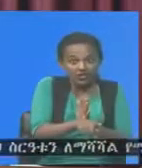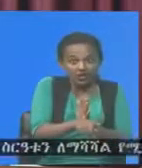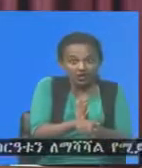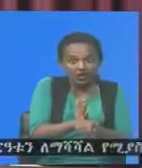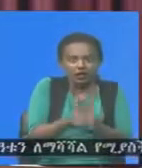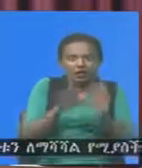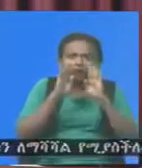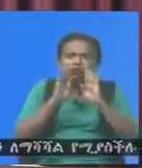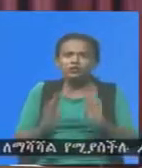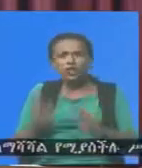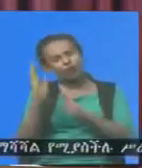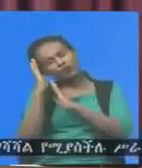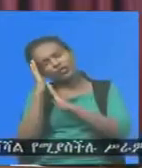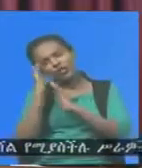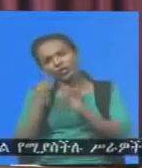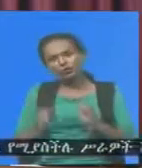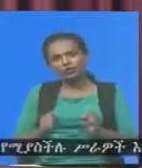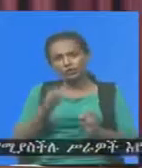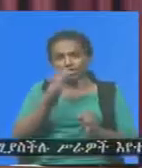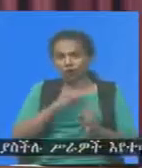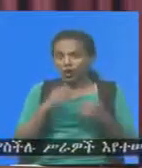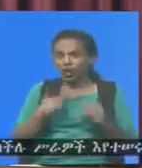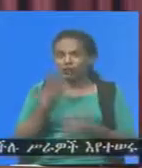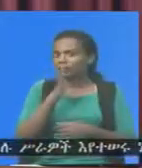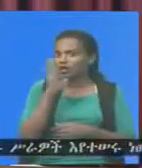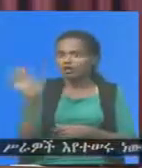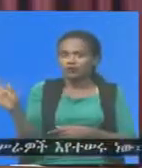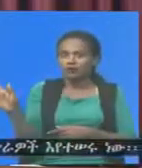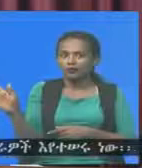በሰላም መተኛት የሚችል ሰው ያለ አይመስልኝ።